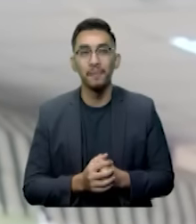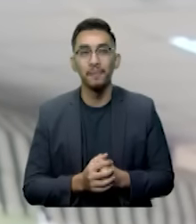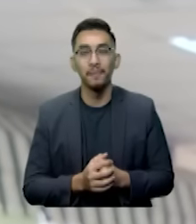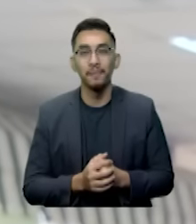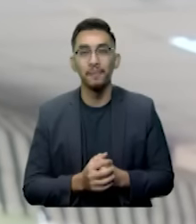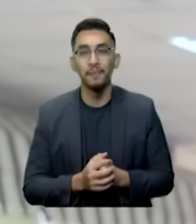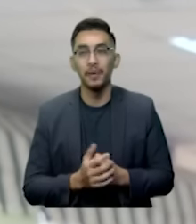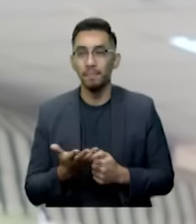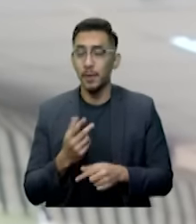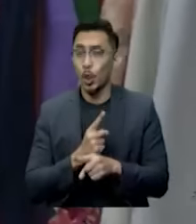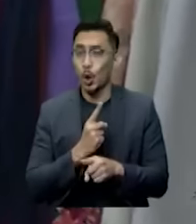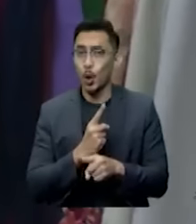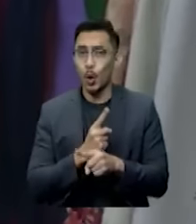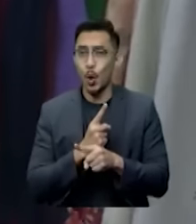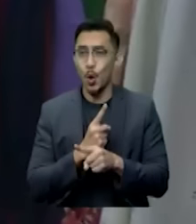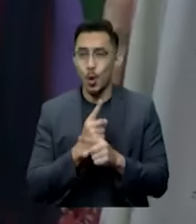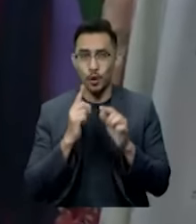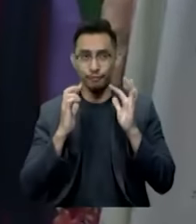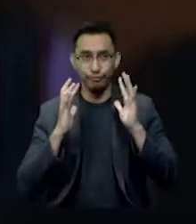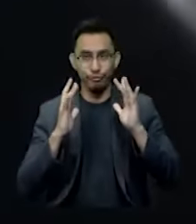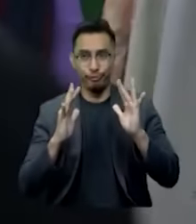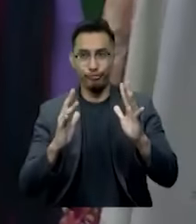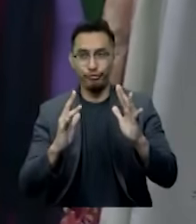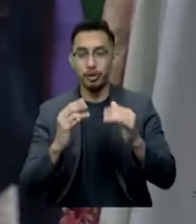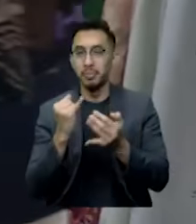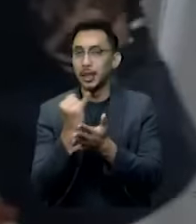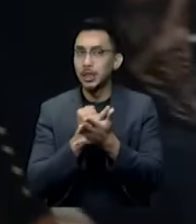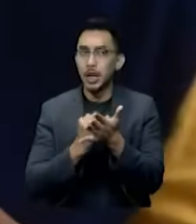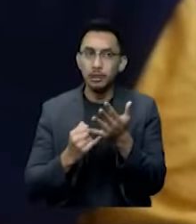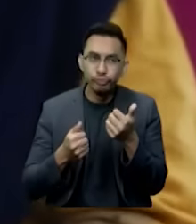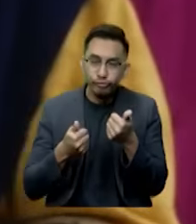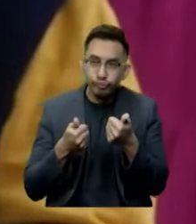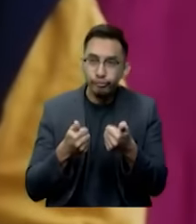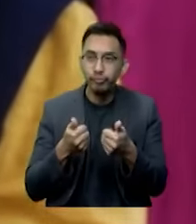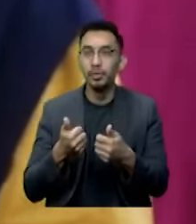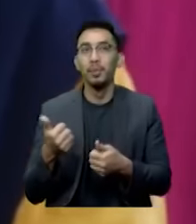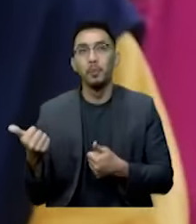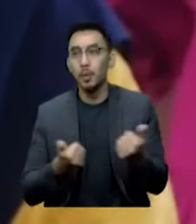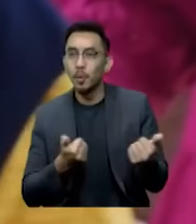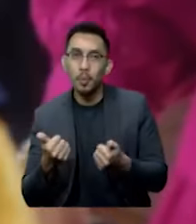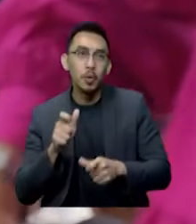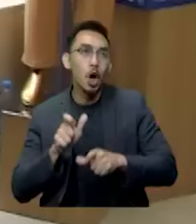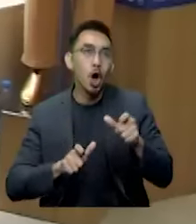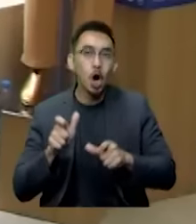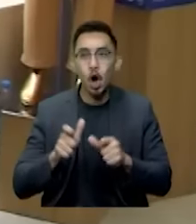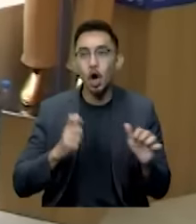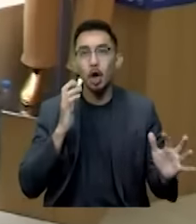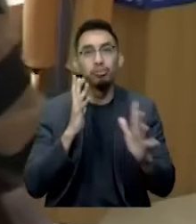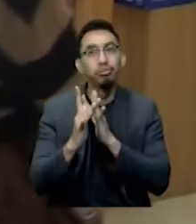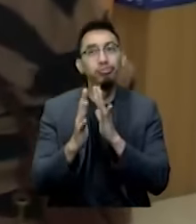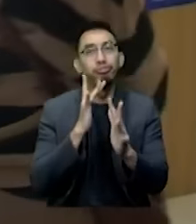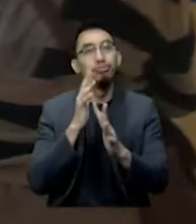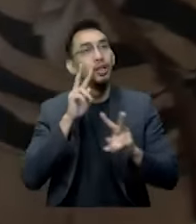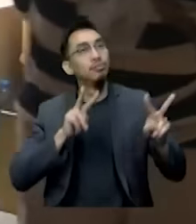Deretan toko-toko fashion trendy dengan desain yang kekinian menyambut para pengunjung yang datang ke Little Bangkok.